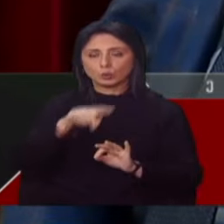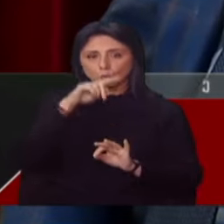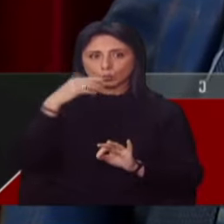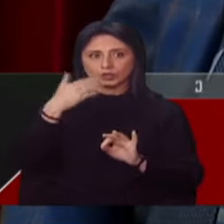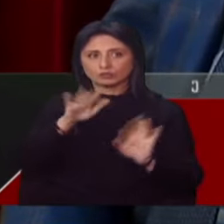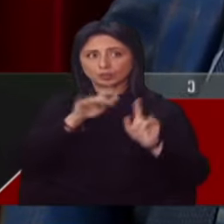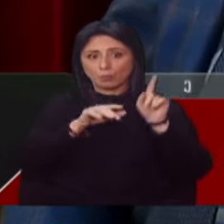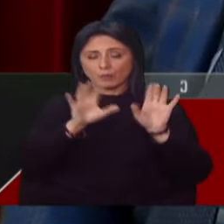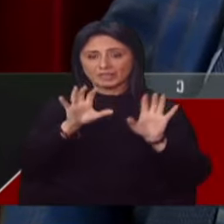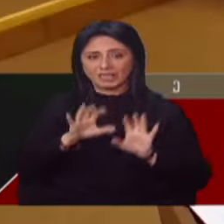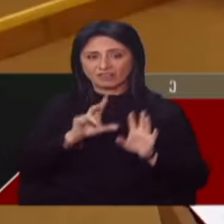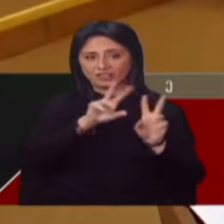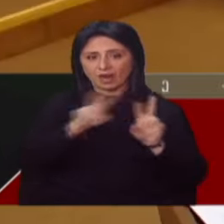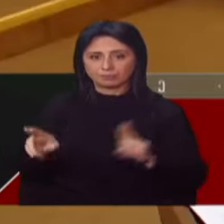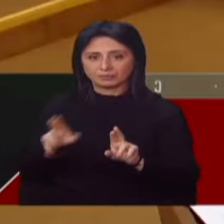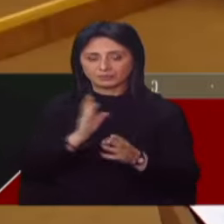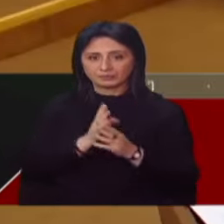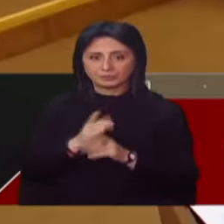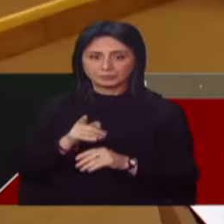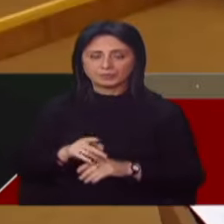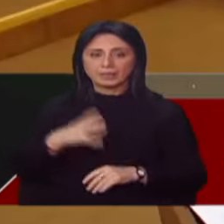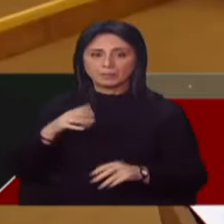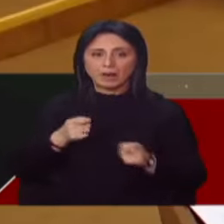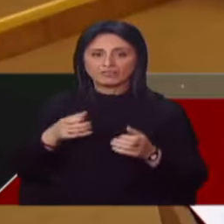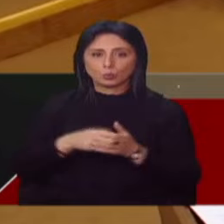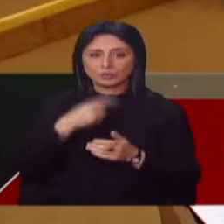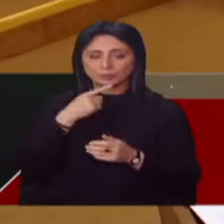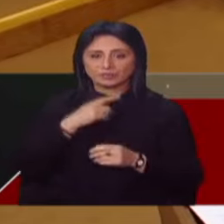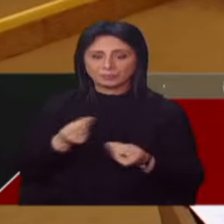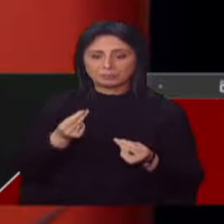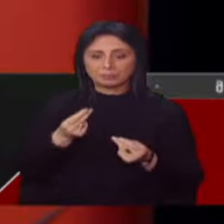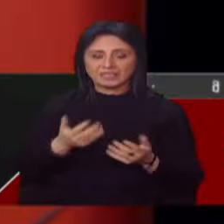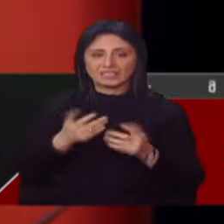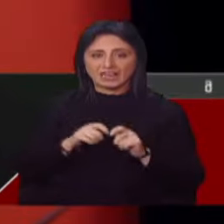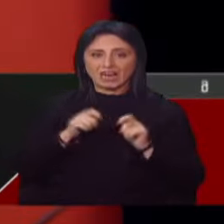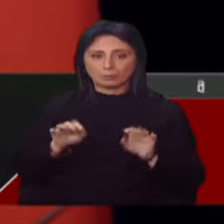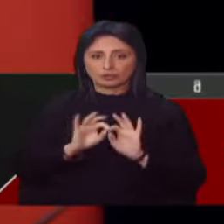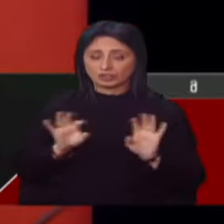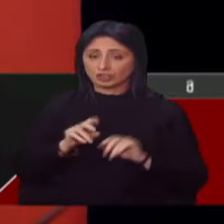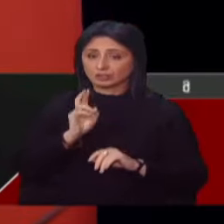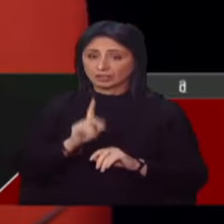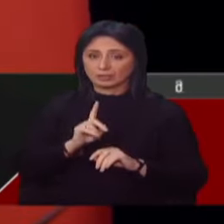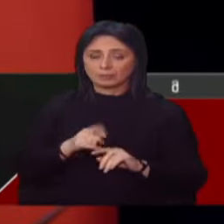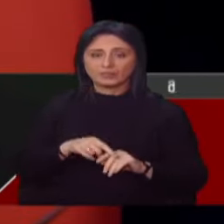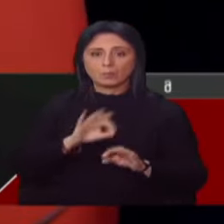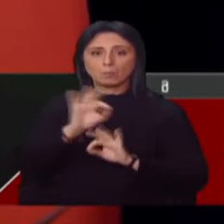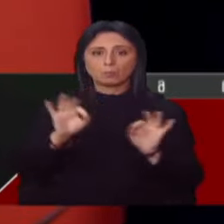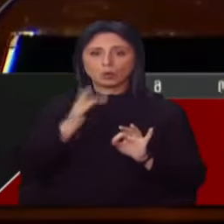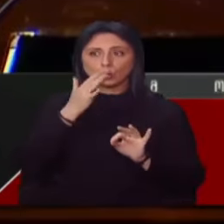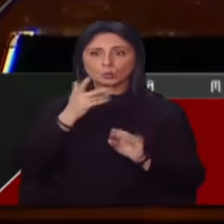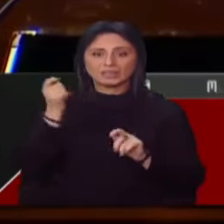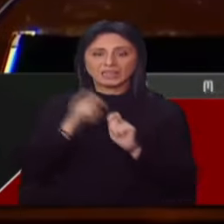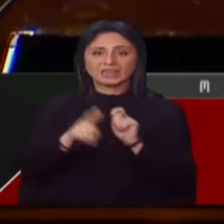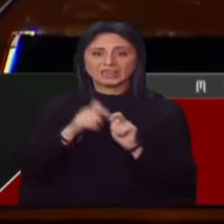რუსეთში უკვე მოქმედი კანონის ანალოგად მიიჩნევენ. მართულ გუნდში აღნიშნულს ფინანსური გამჭვირვალობით ხსნიან. შეგახსენებთ, რომ პროექტი